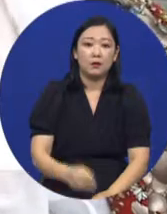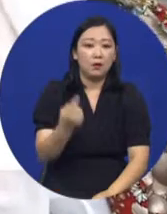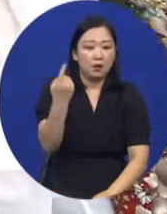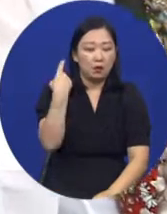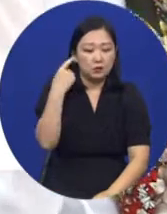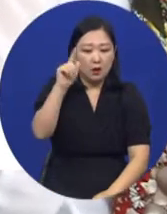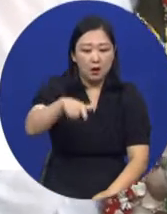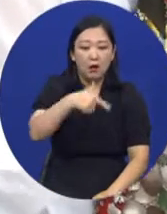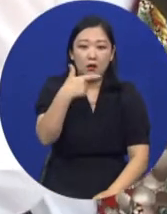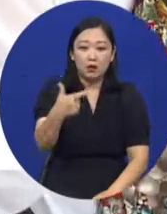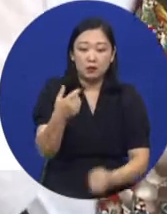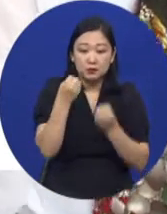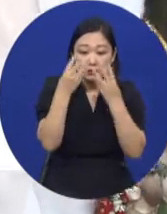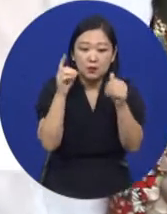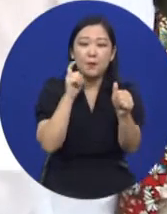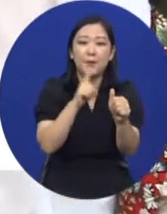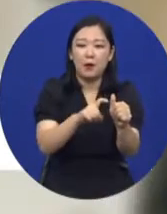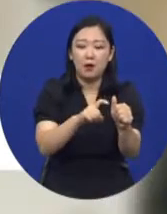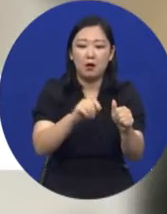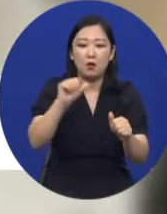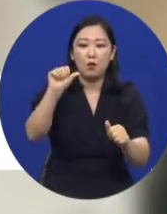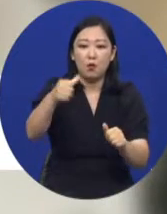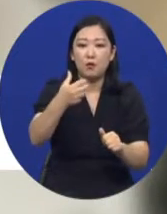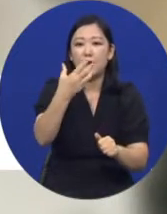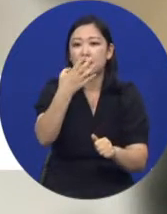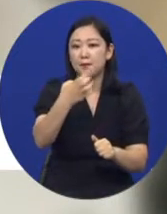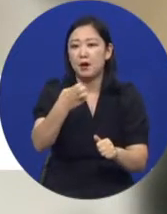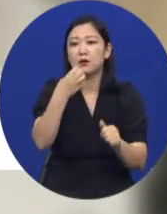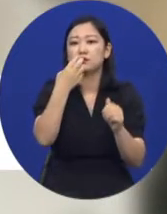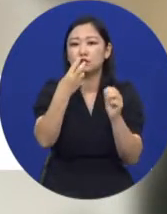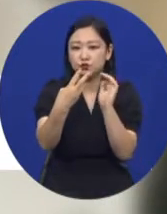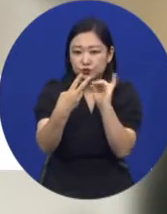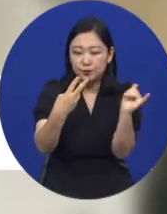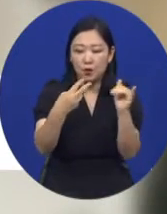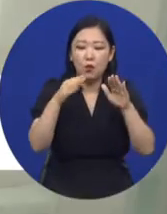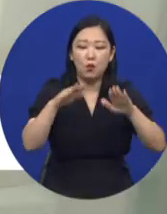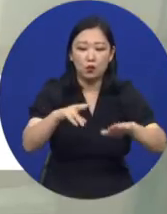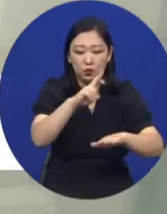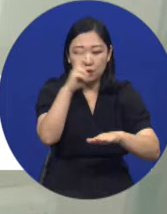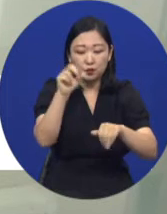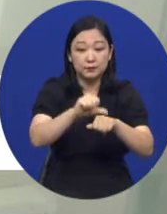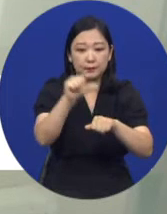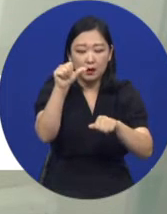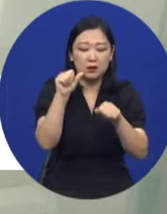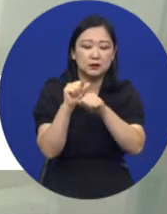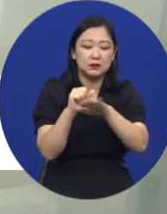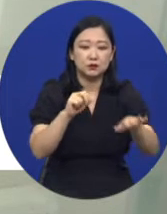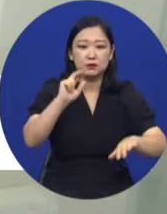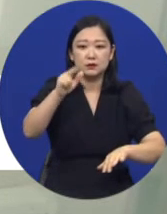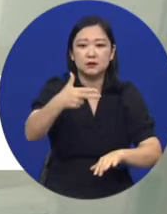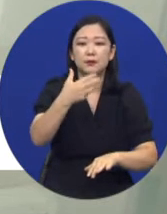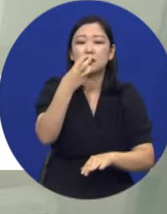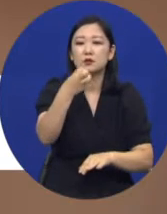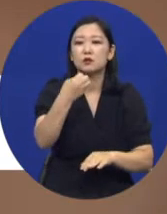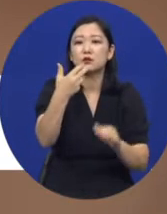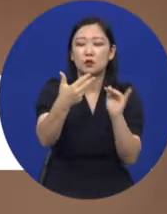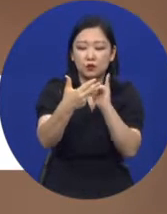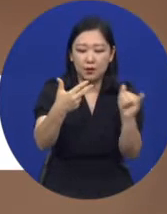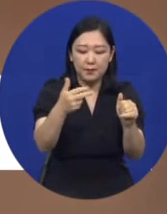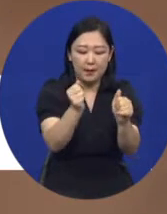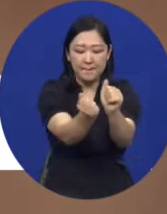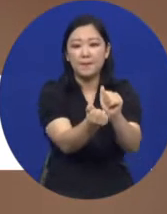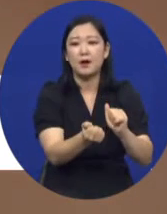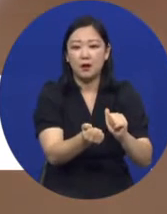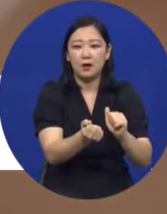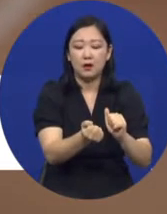어제 하루 코로나19 신규 확진자는 542명이며 오늘은 오후 5시까지 738명의 양성 판정을